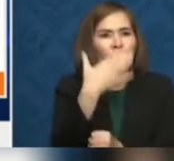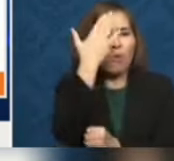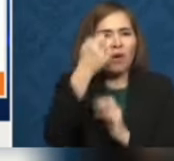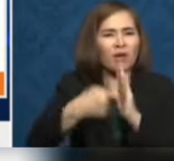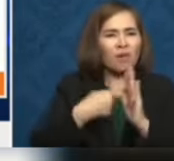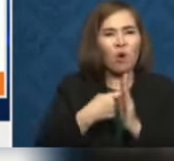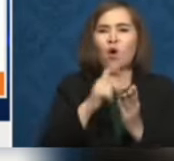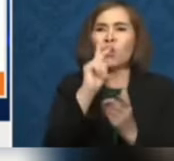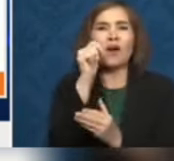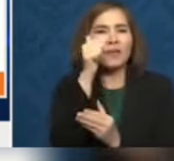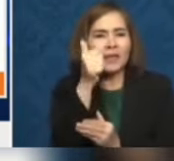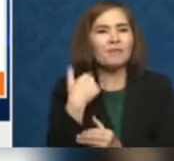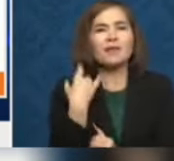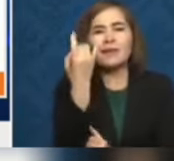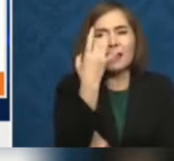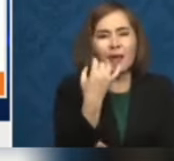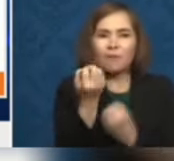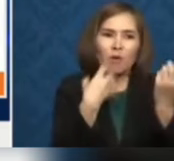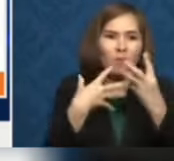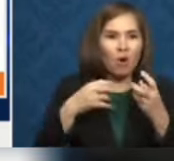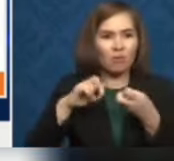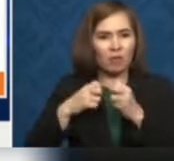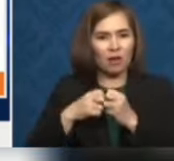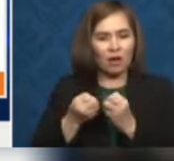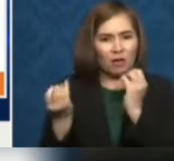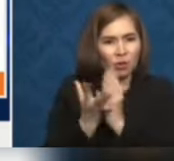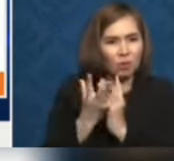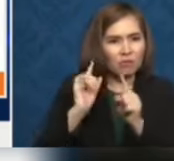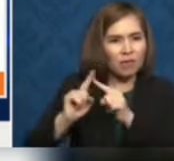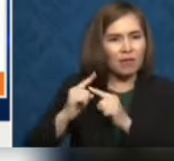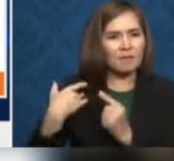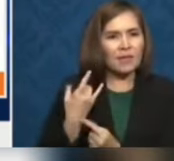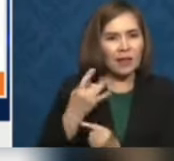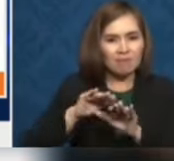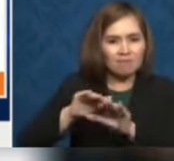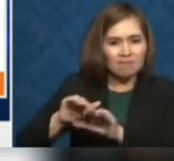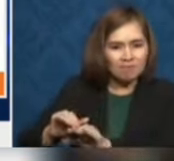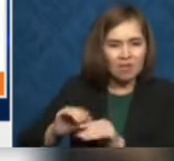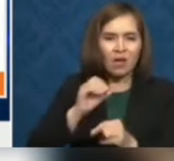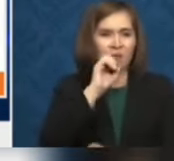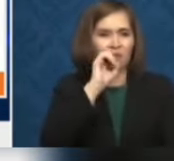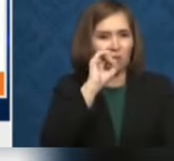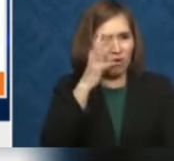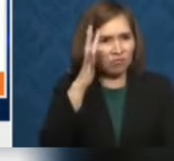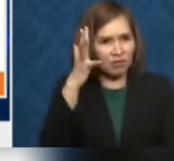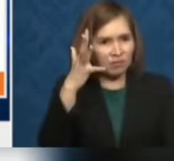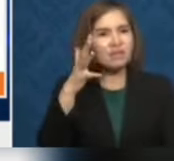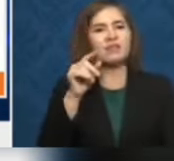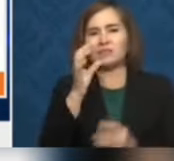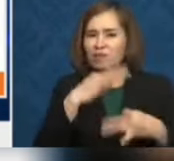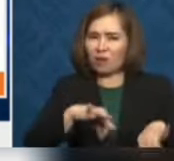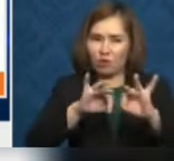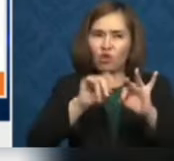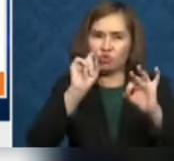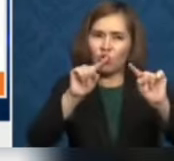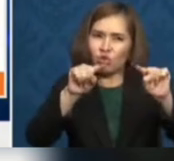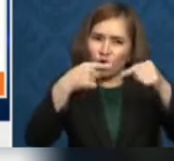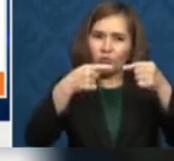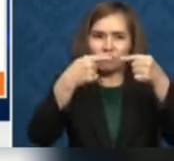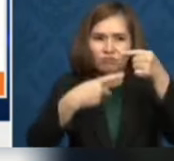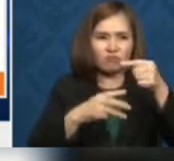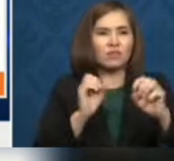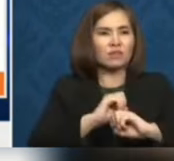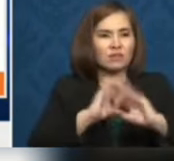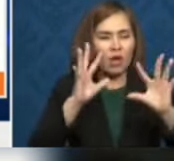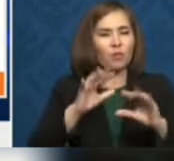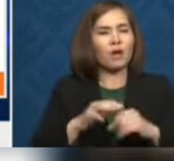อะไรไม่มีใครพูดหรอกครับว่าความเสี่ยงหรือข้อเสี่ยงเหล่านั้นมีอะไรบ้างอันนี้ผมคิดว่าเป็น costกับbenefit analysisสั้นๆ